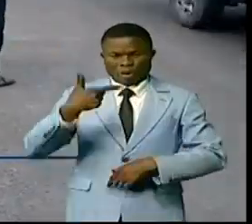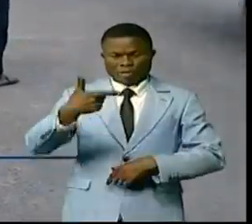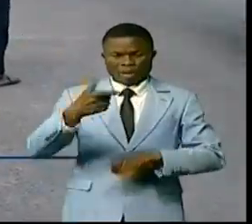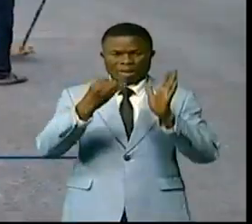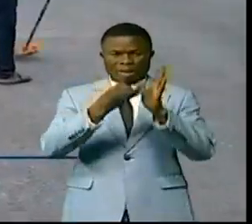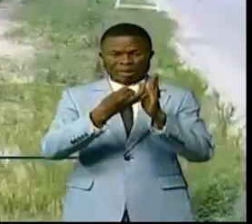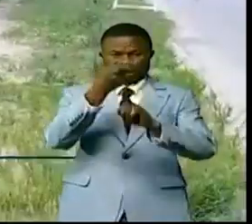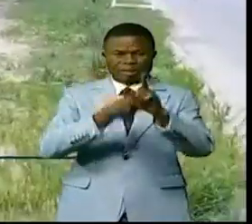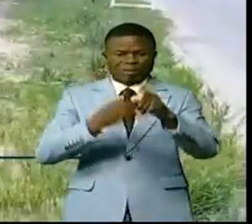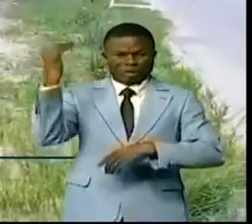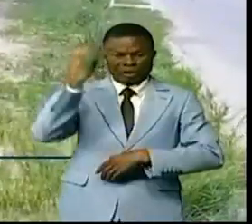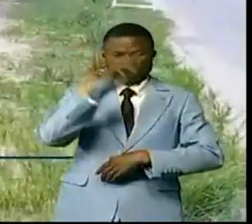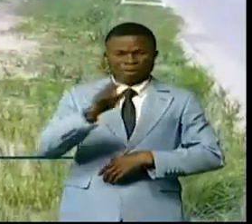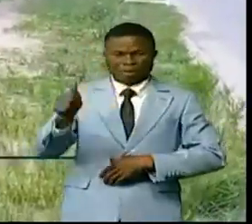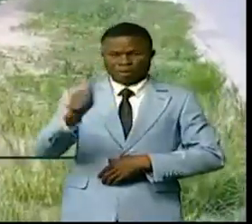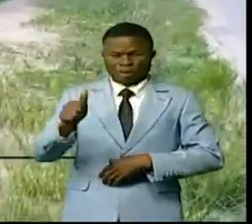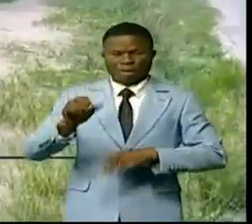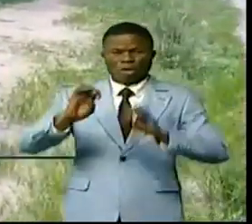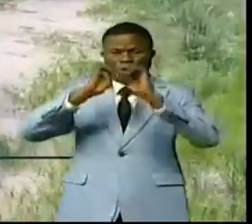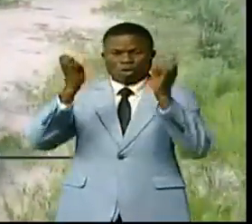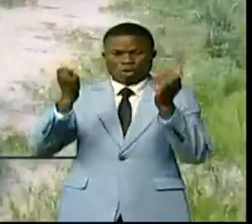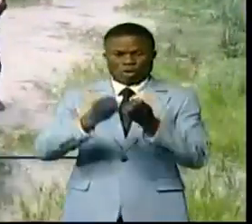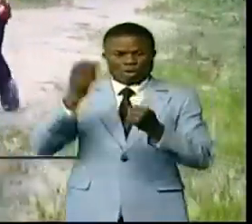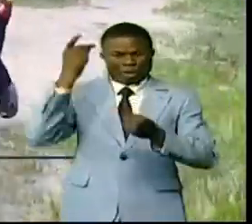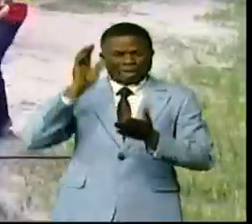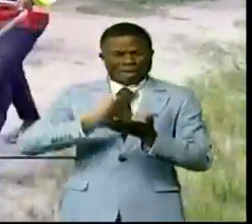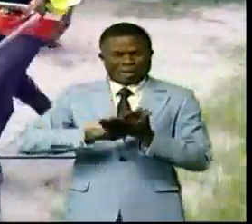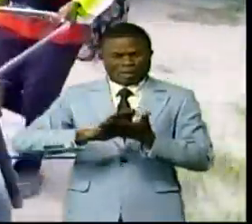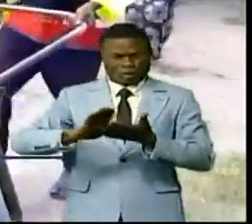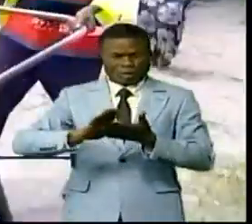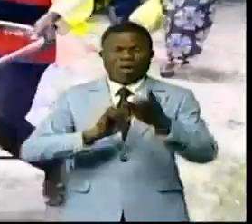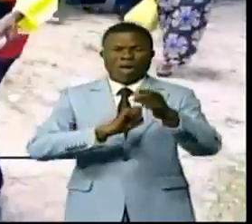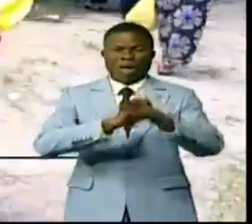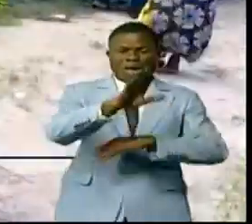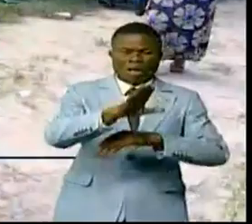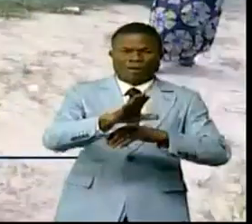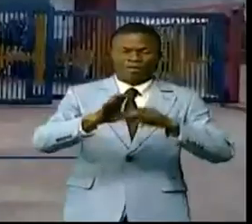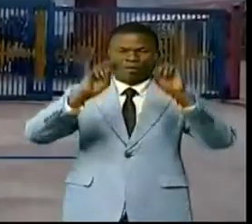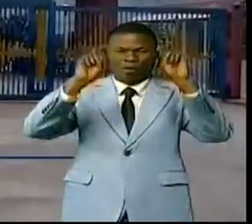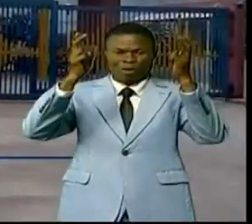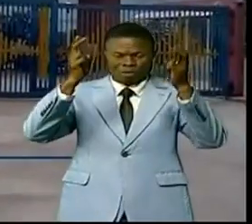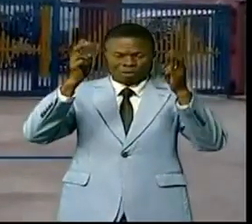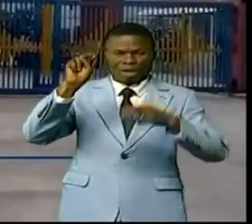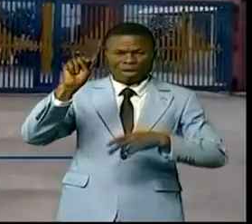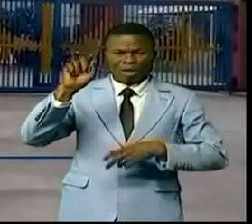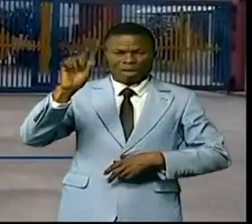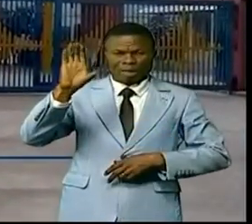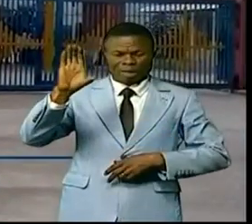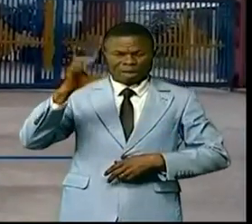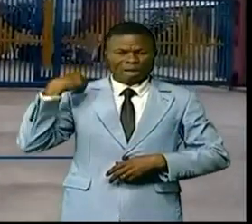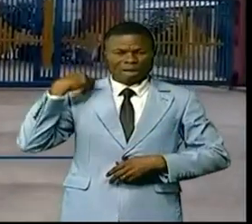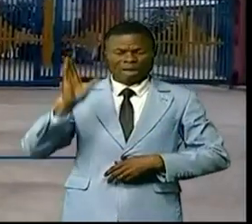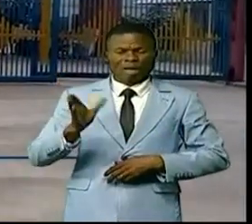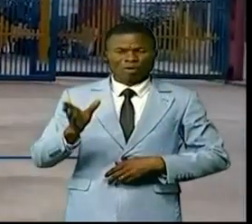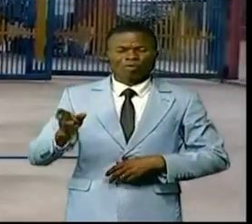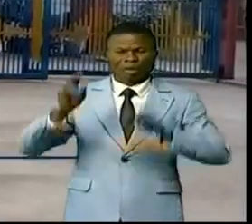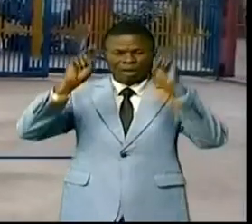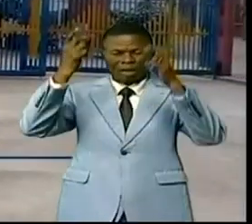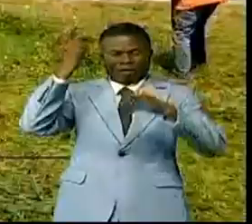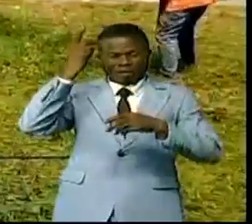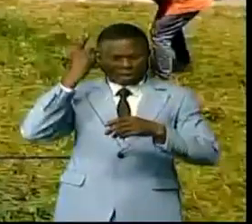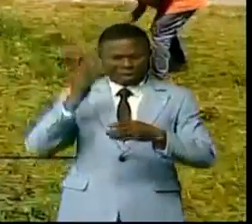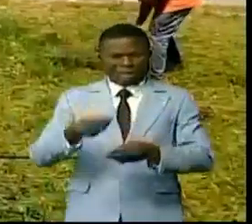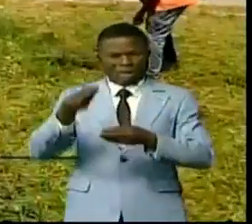7 décembre 2021 par l'équipe de Kin Bopeto, dépêchée à la cité de la Voix du Peuple et par le gouverneur Jean-Tiningo